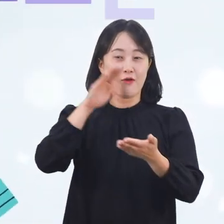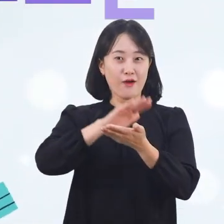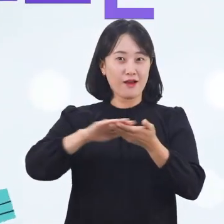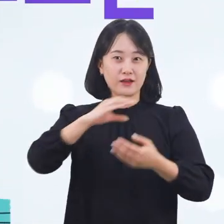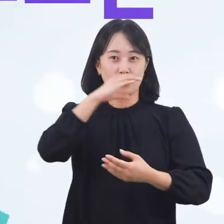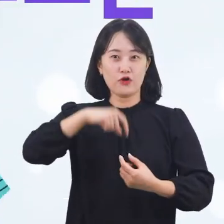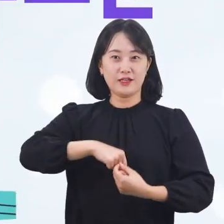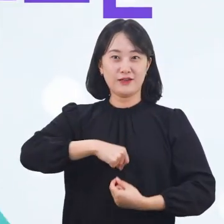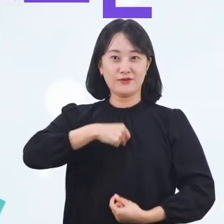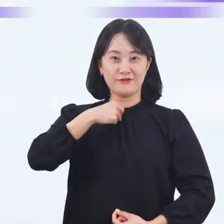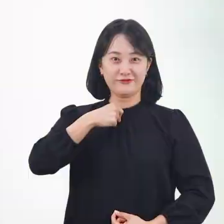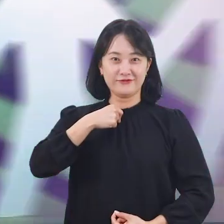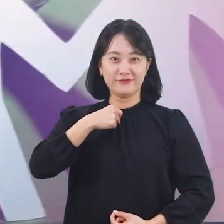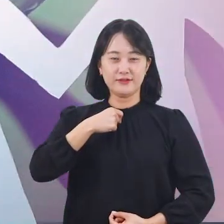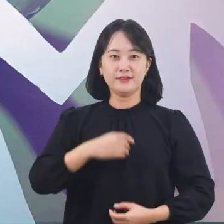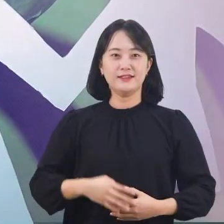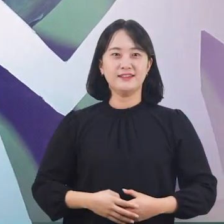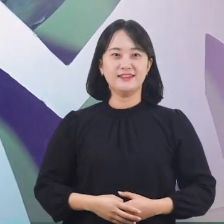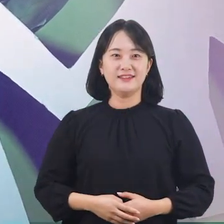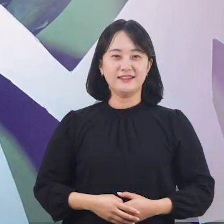평화롭고 정의로운